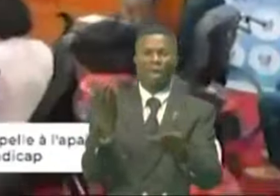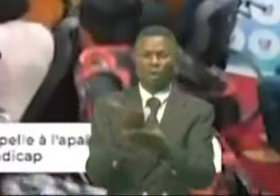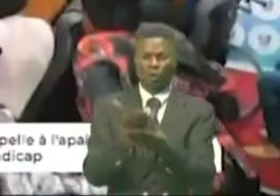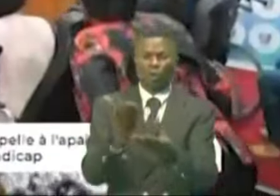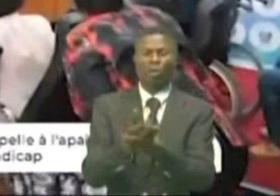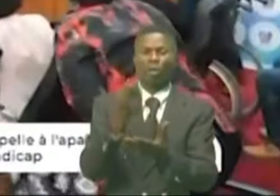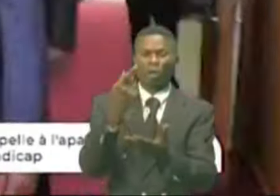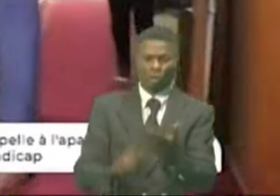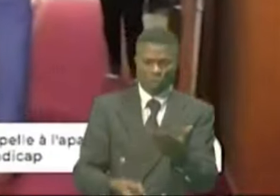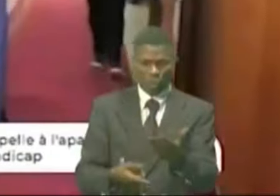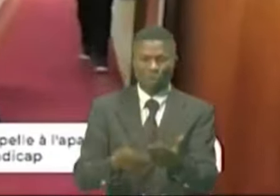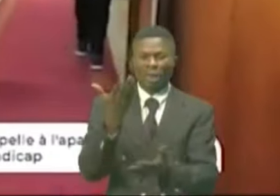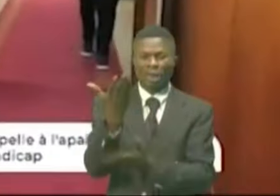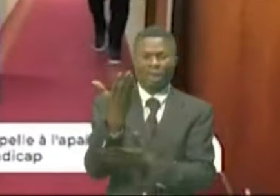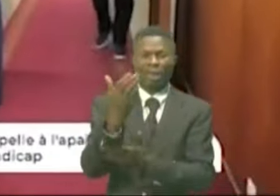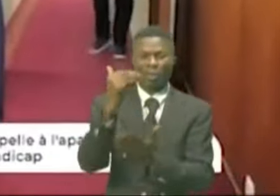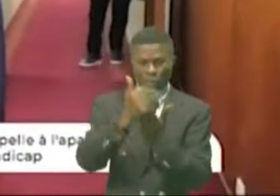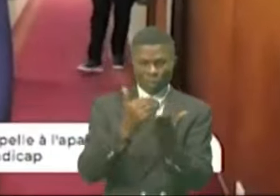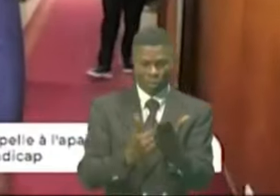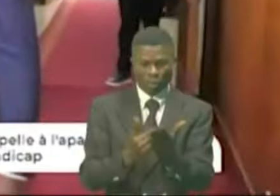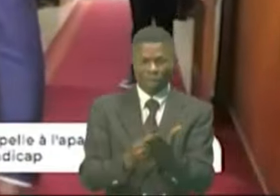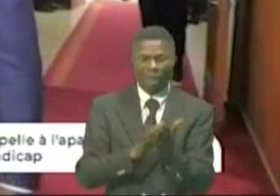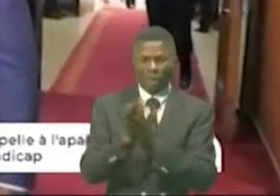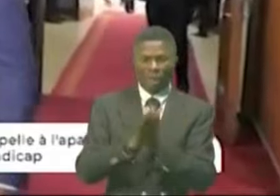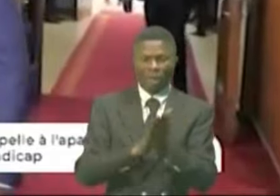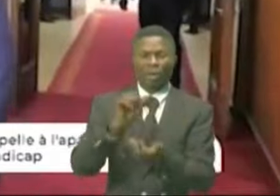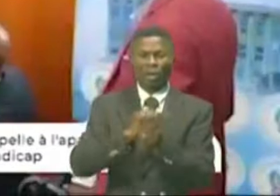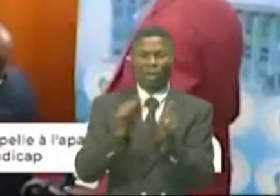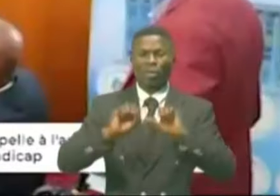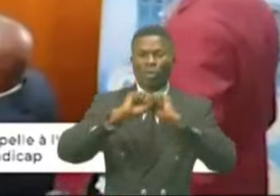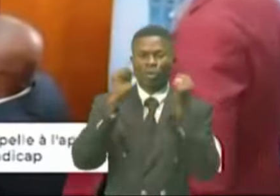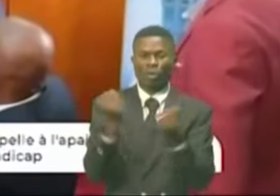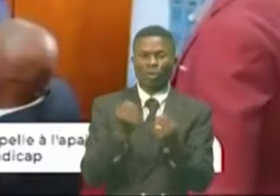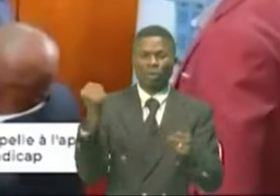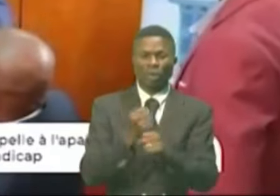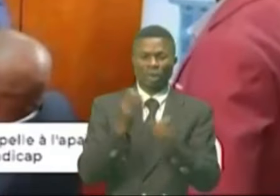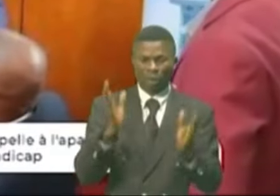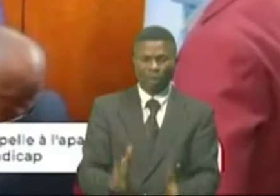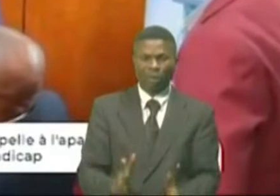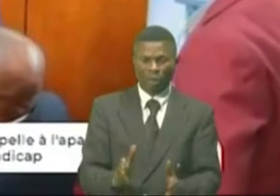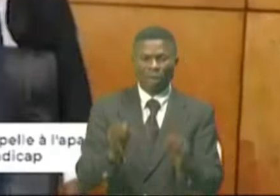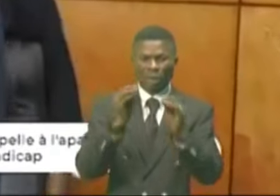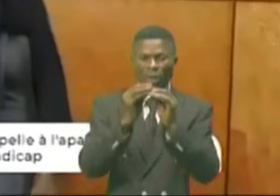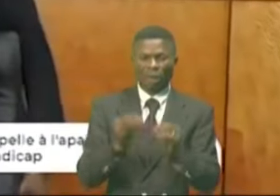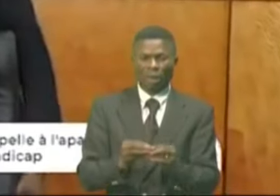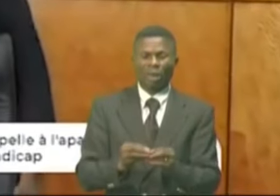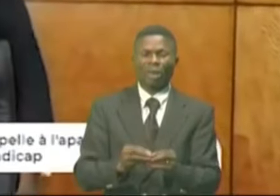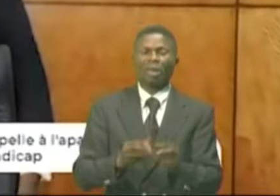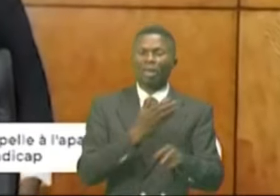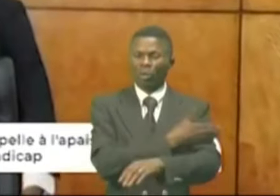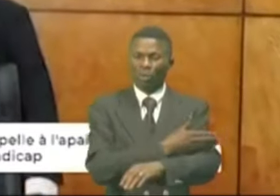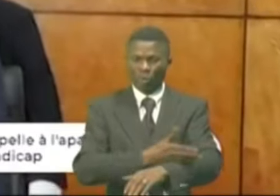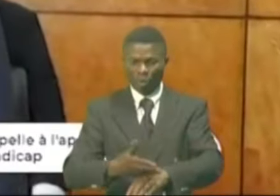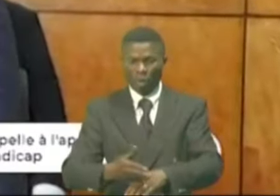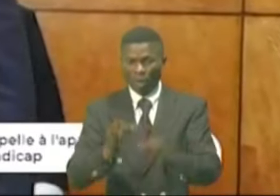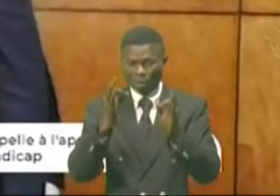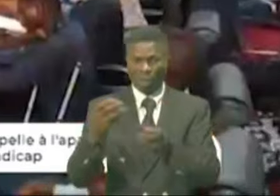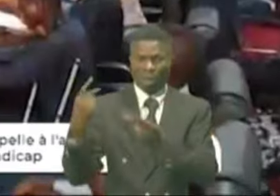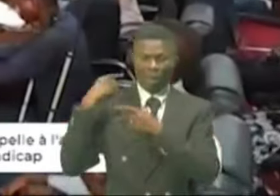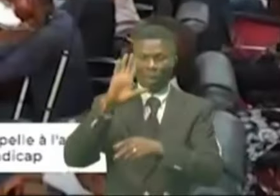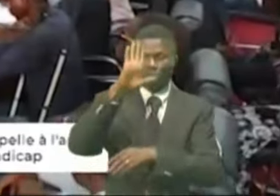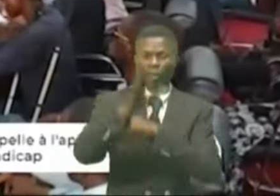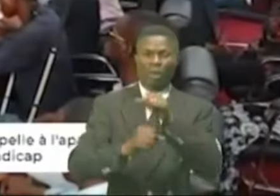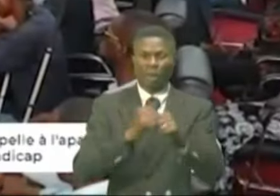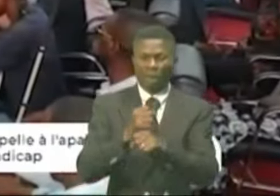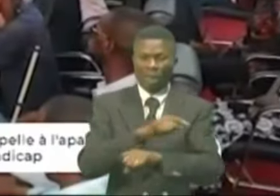mémo. Leurs revendications se rapportent sur leur situation sociale et professionnelle en totale dégradation, alors que depuis 5 ans,